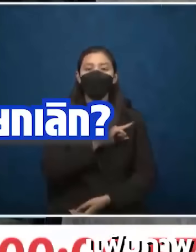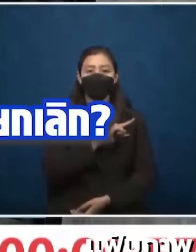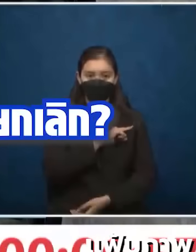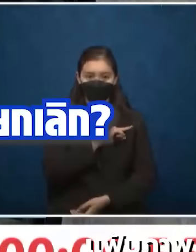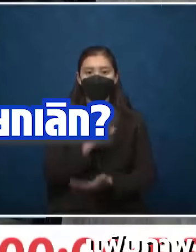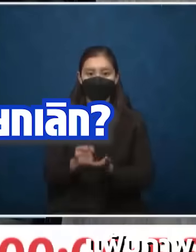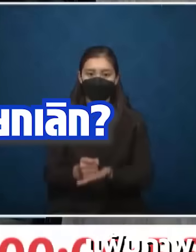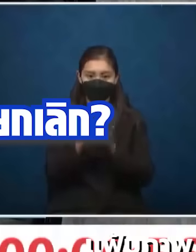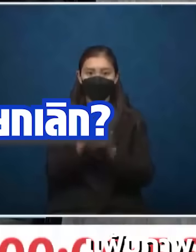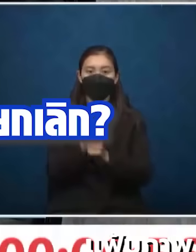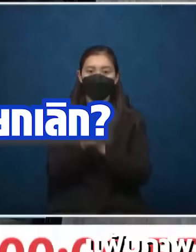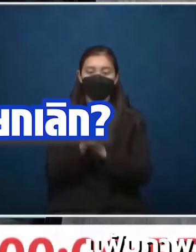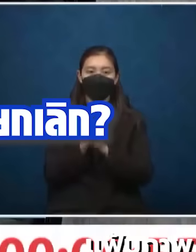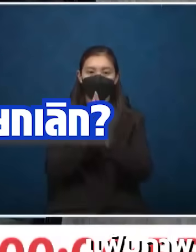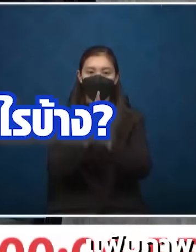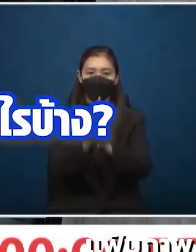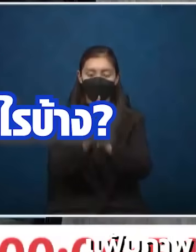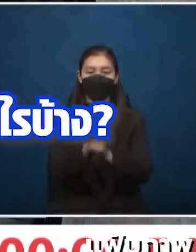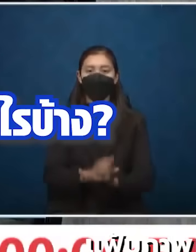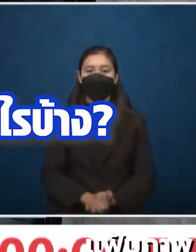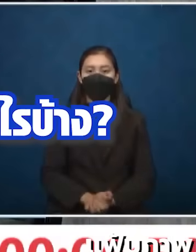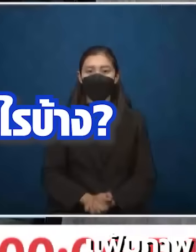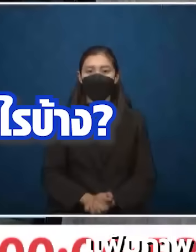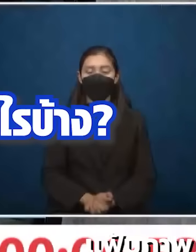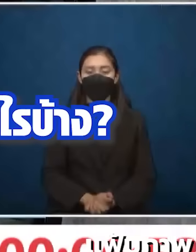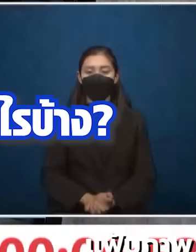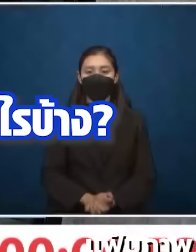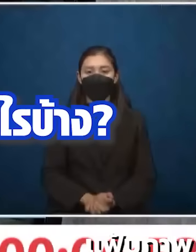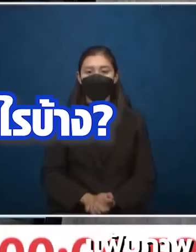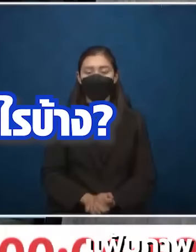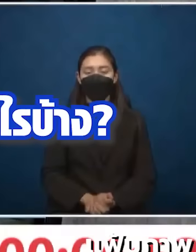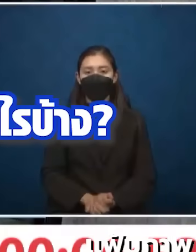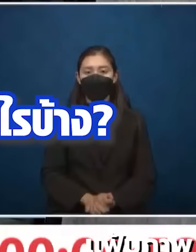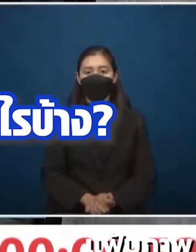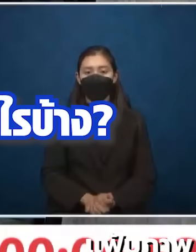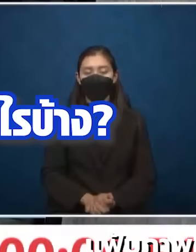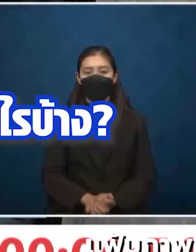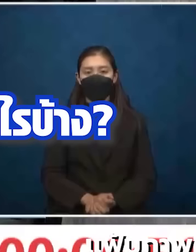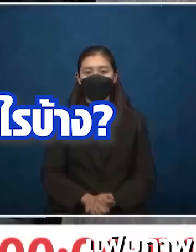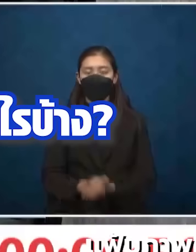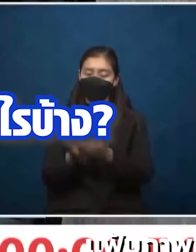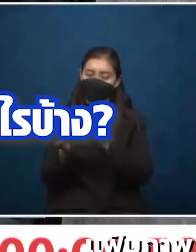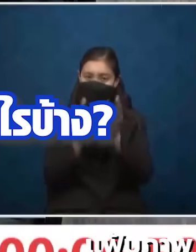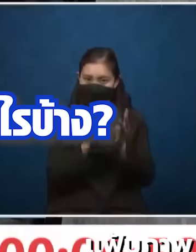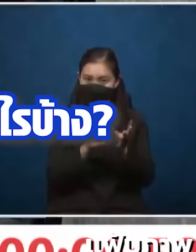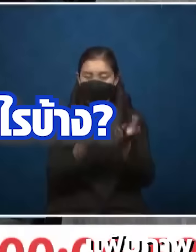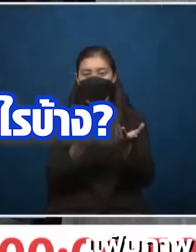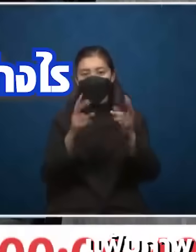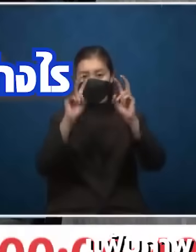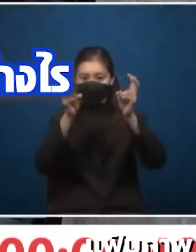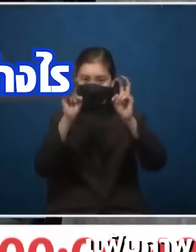ไรจึงจะมายกเลิกเรื่องที่จะมาแก้ไขเป็นประโยชน์กับประชาชนมีอะไรบ้